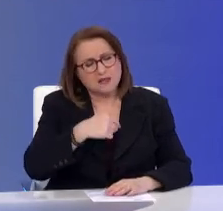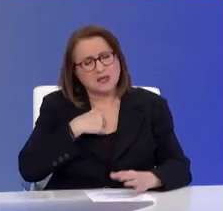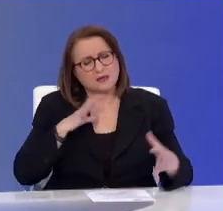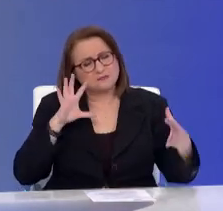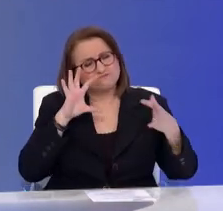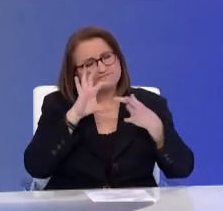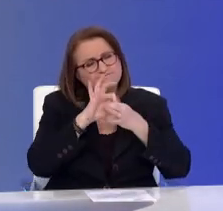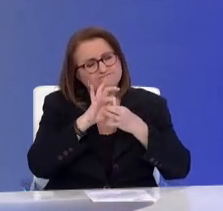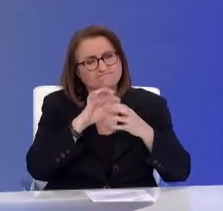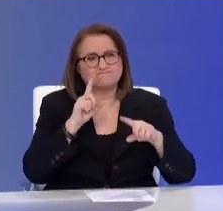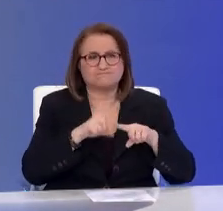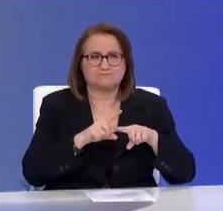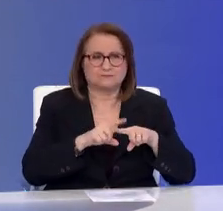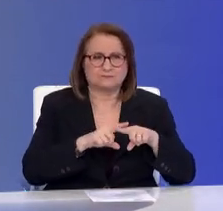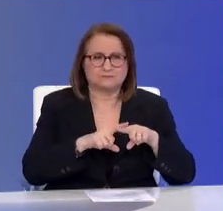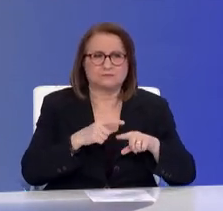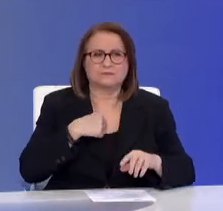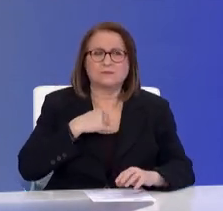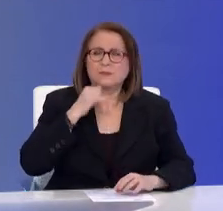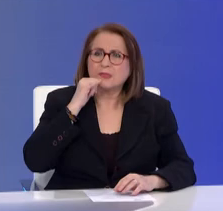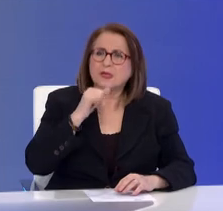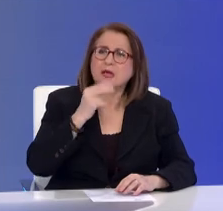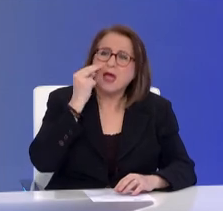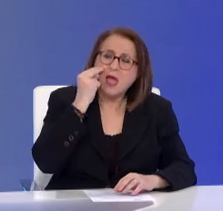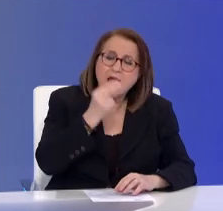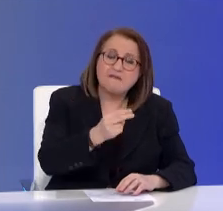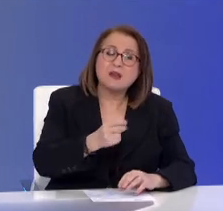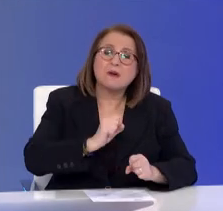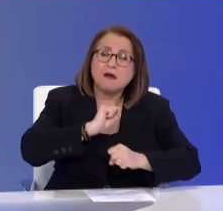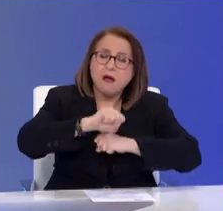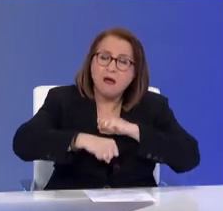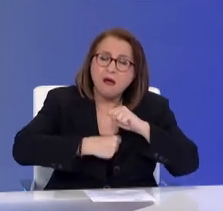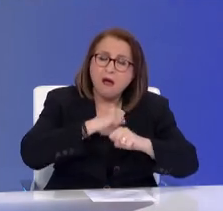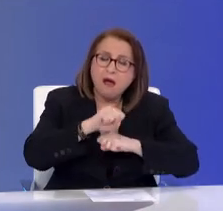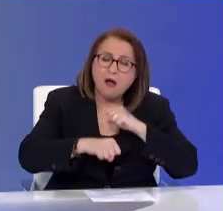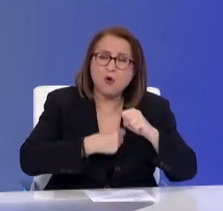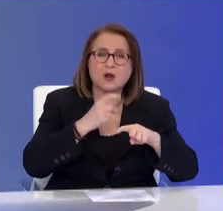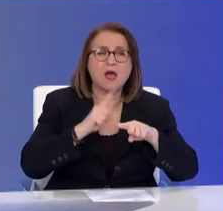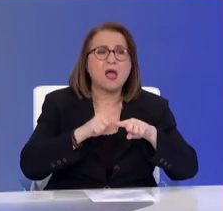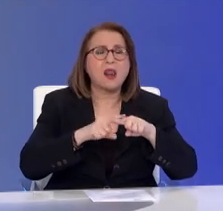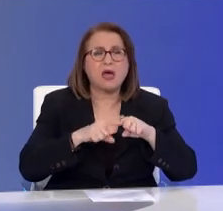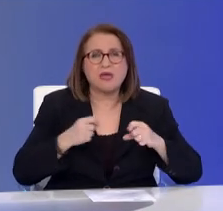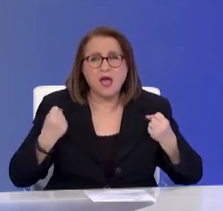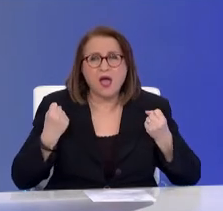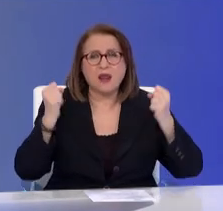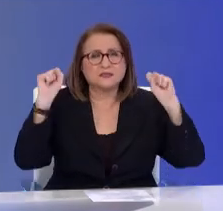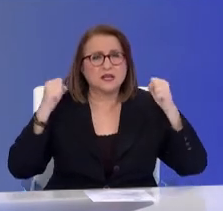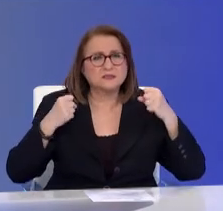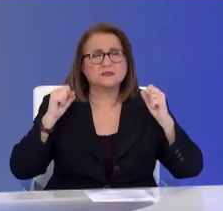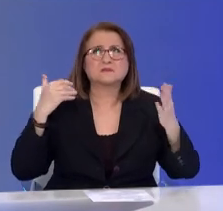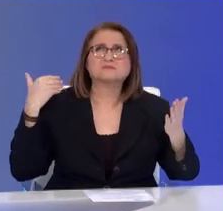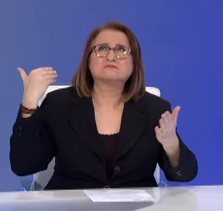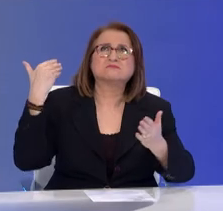πρότυπα τον μεγάλο αγώνα της ανεξαρτησίας της Ελλάδος και τα ιδεώδη που